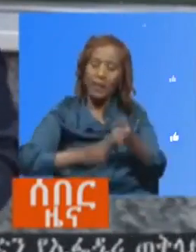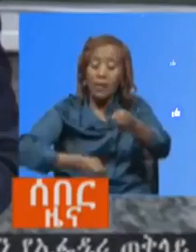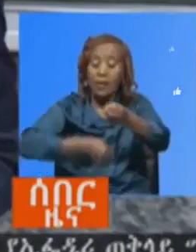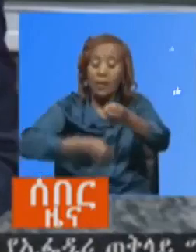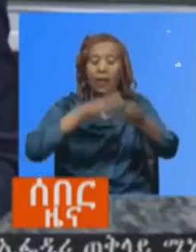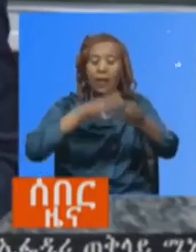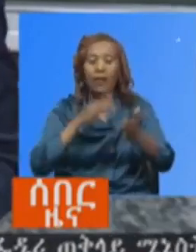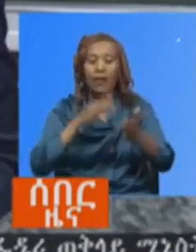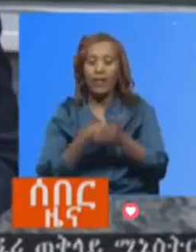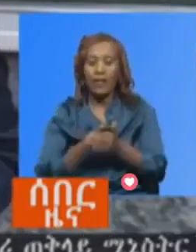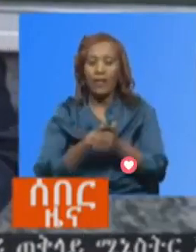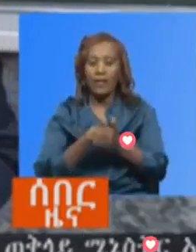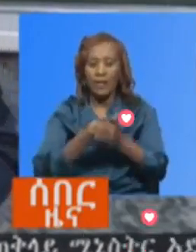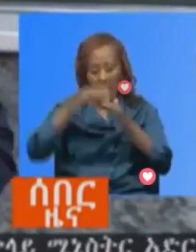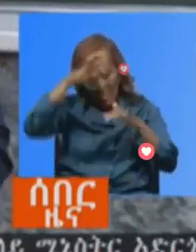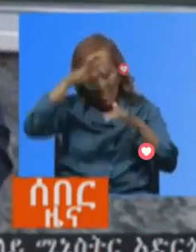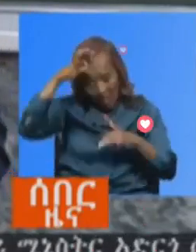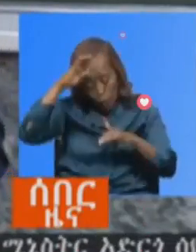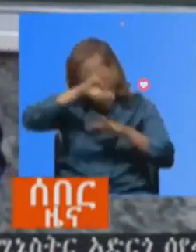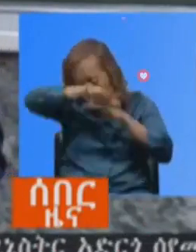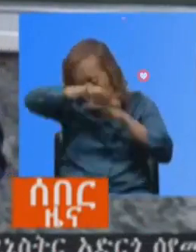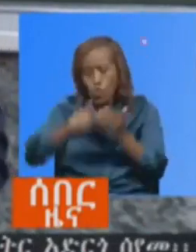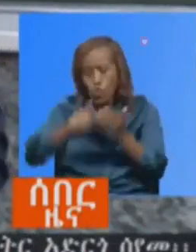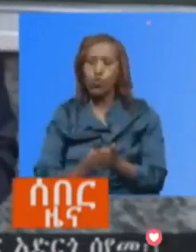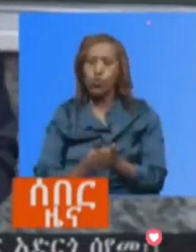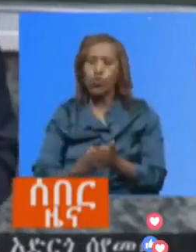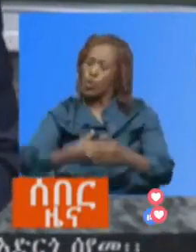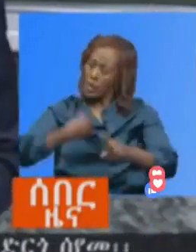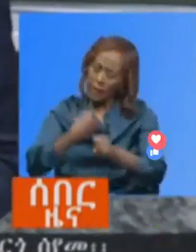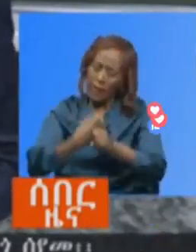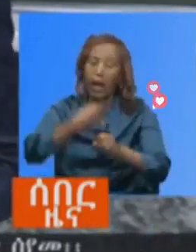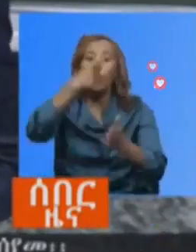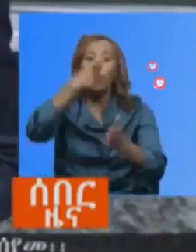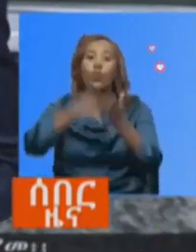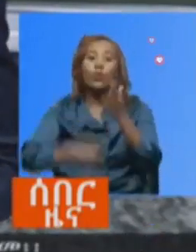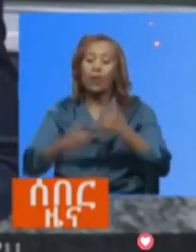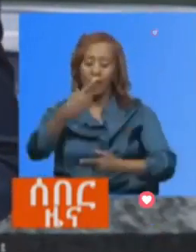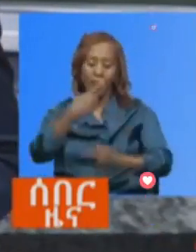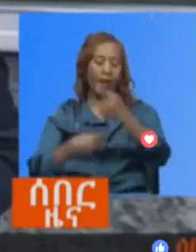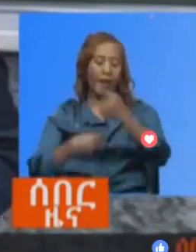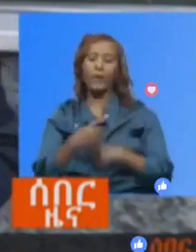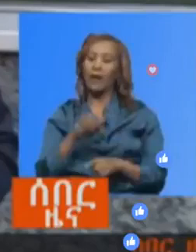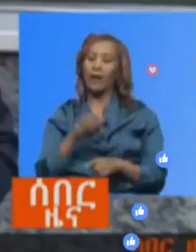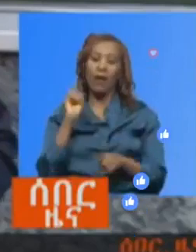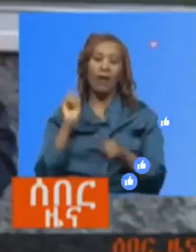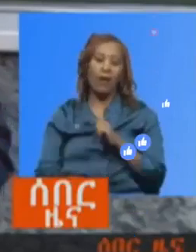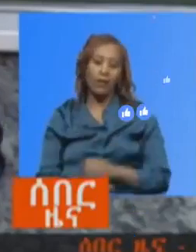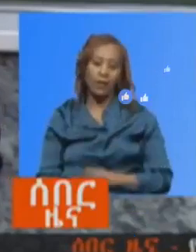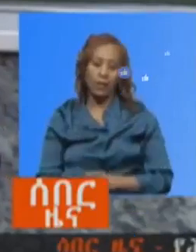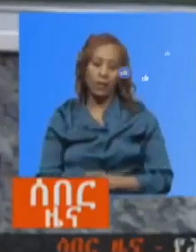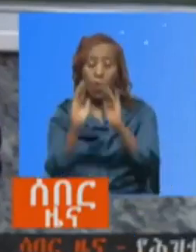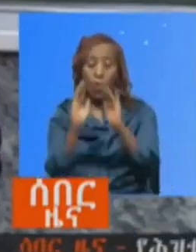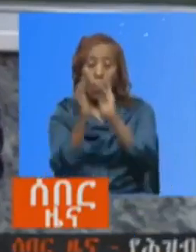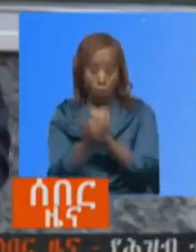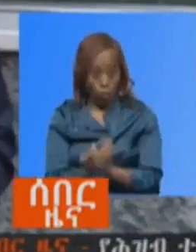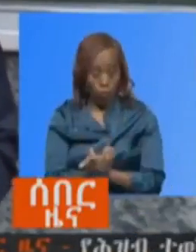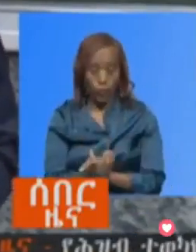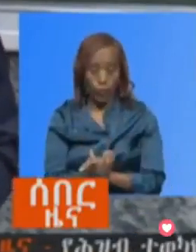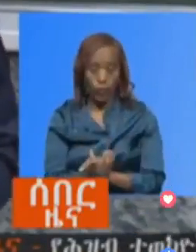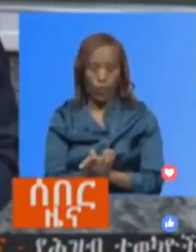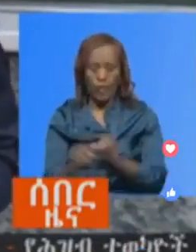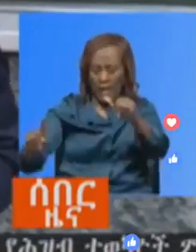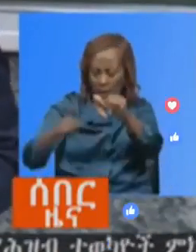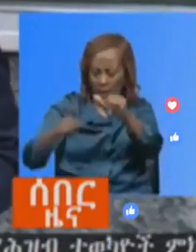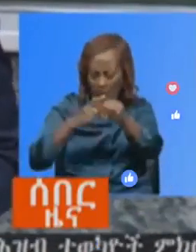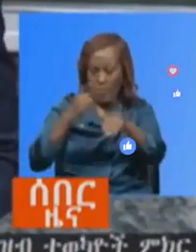ድረስ ልፋት ጥረታችን ሁሉ የምንተጋለትን ውጤት ሊያመጣልን አይችልም። በመሆኑም